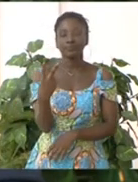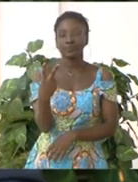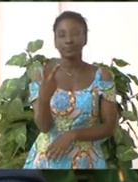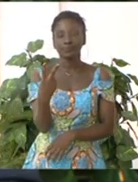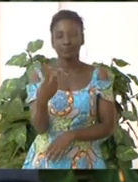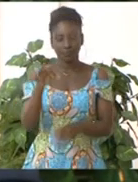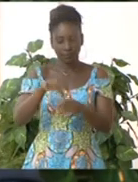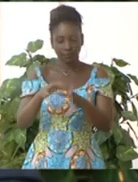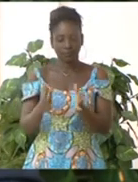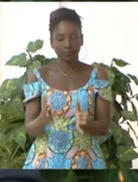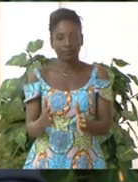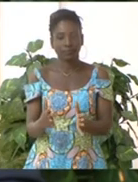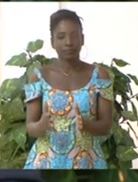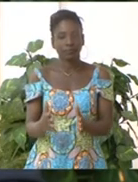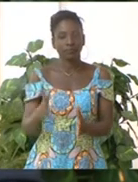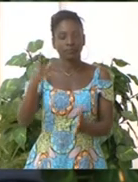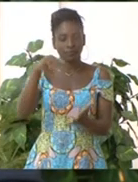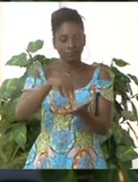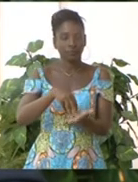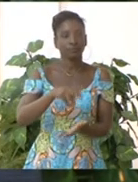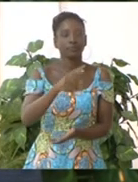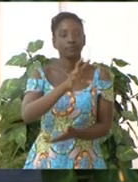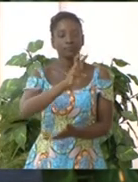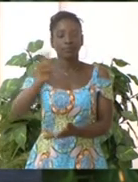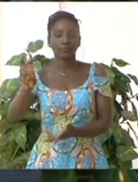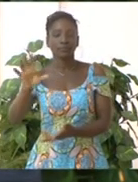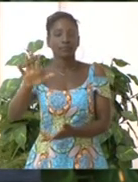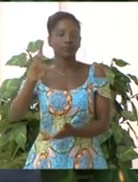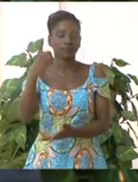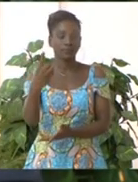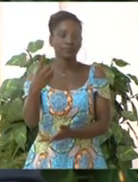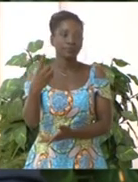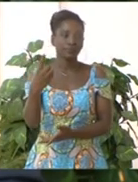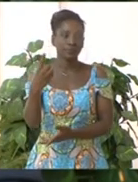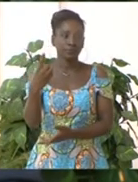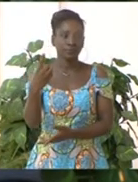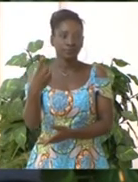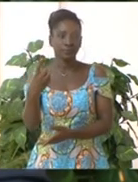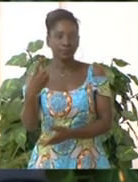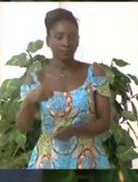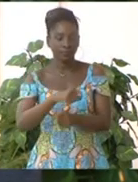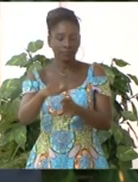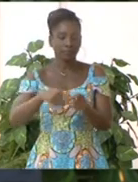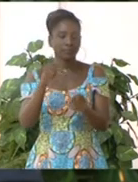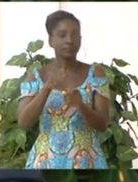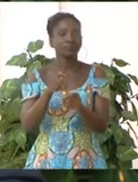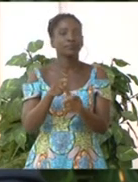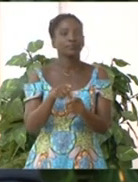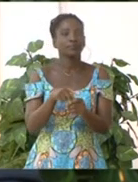votants 3252 heures taux de participation